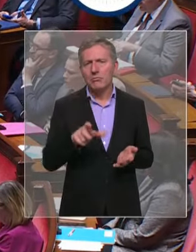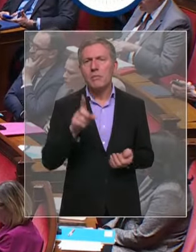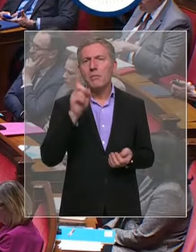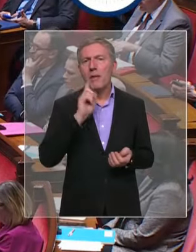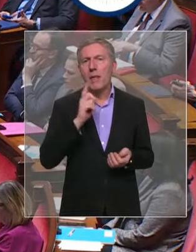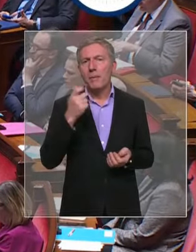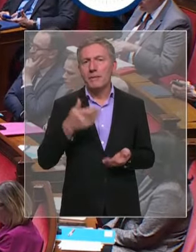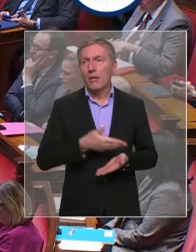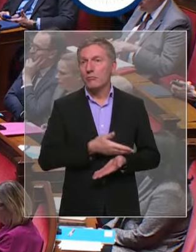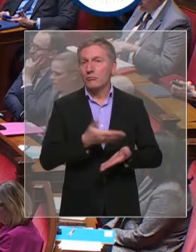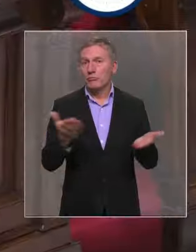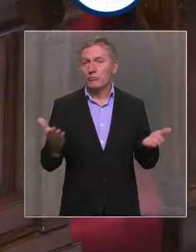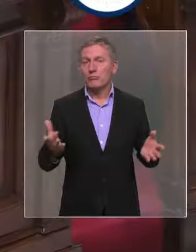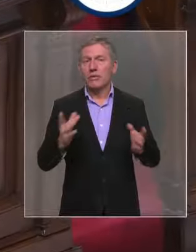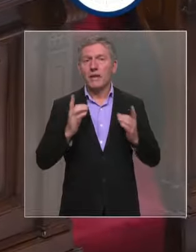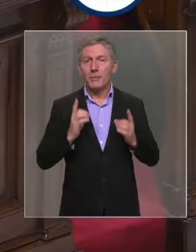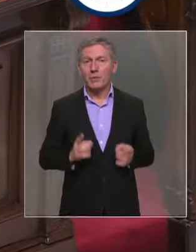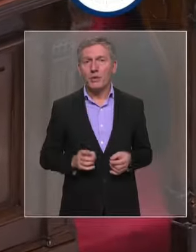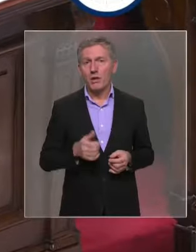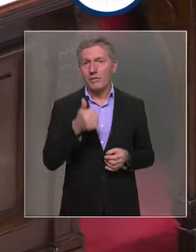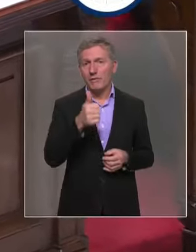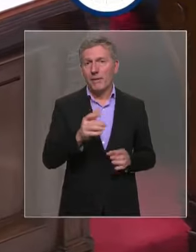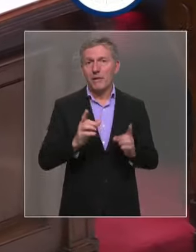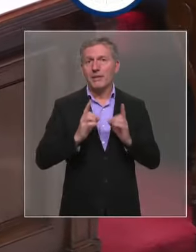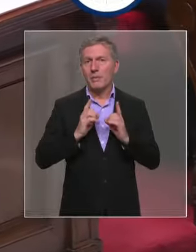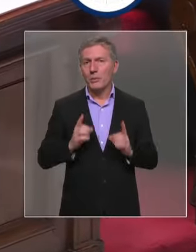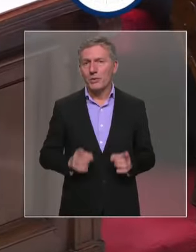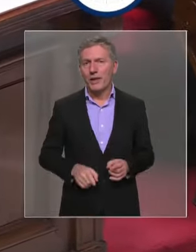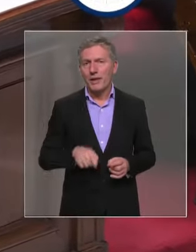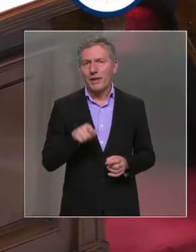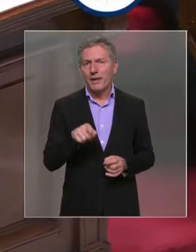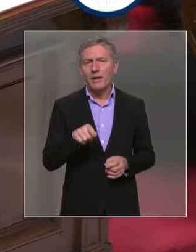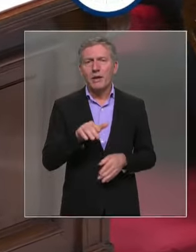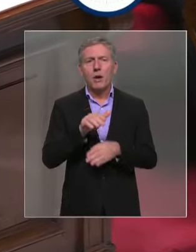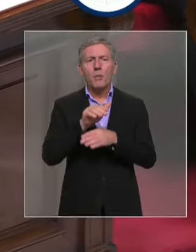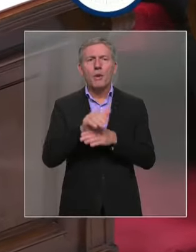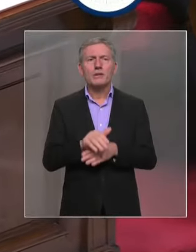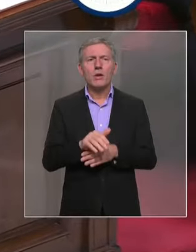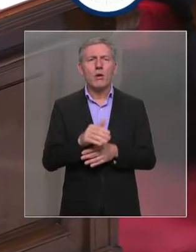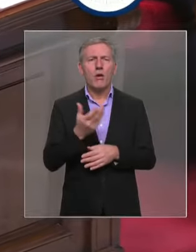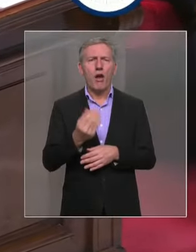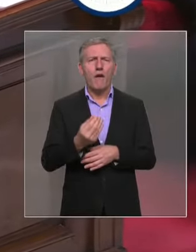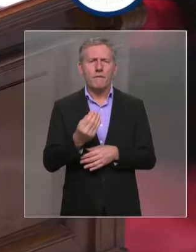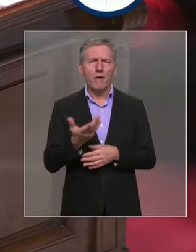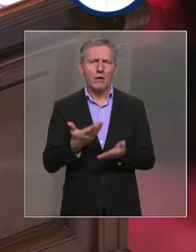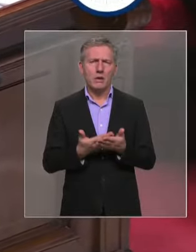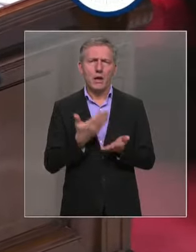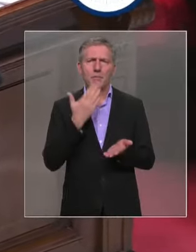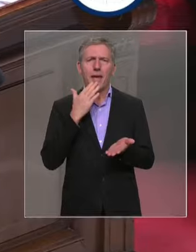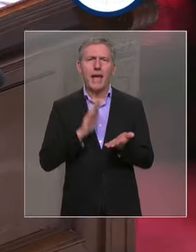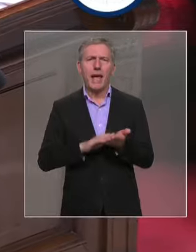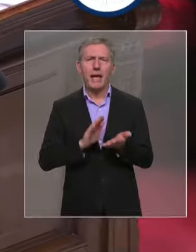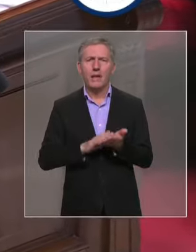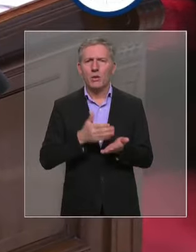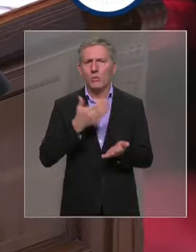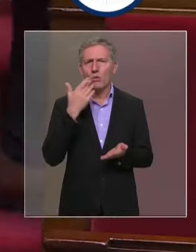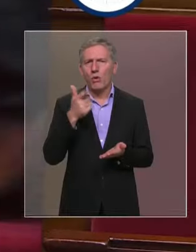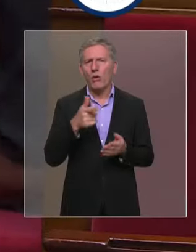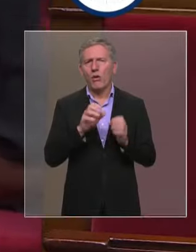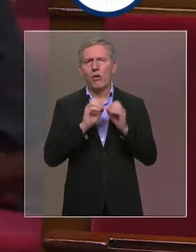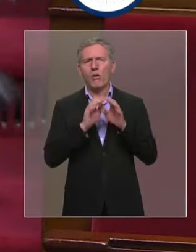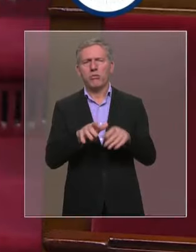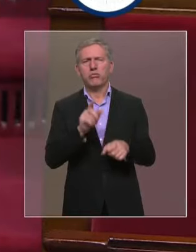Madame la Présidente, Mesdames, Messieurs les députés, Madame la députée Rousseau, la protection de l'enfance mérite mieux. Ne jetez